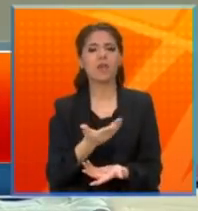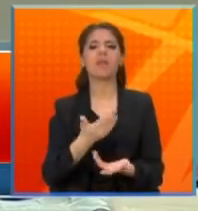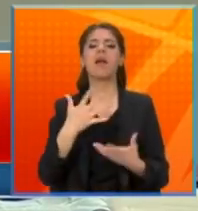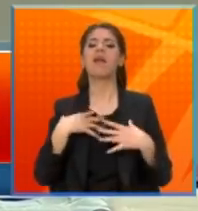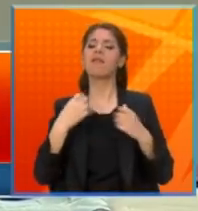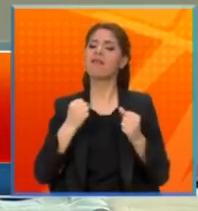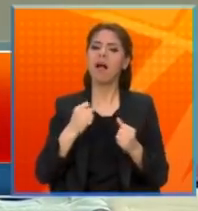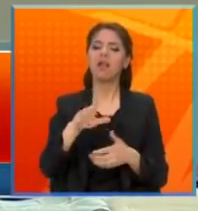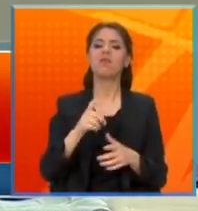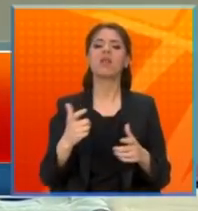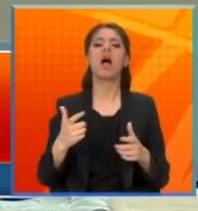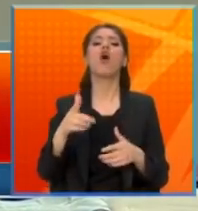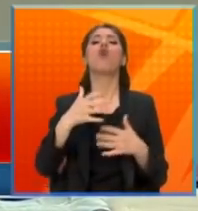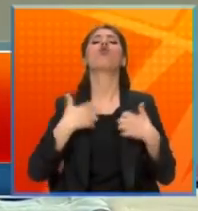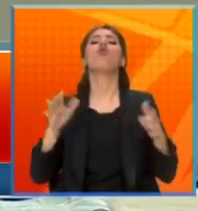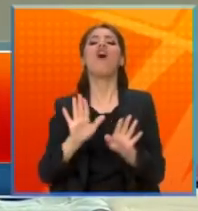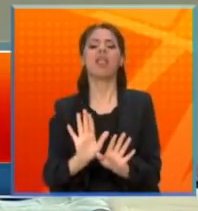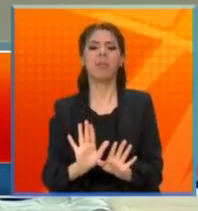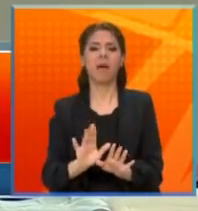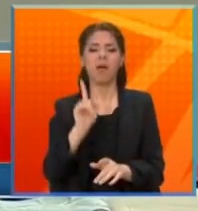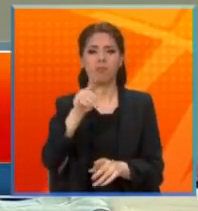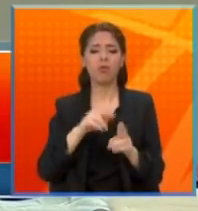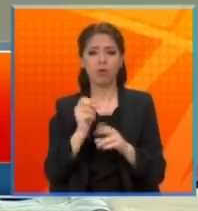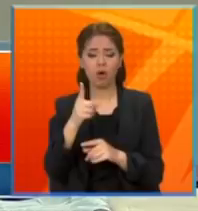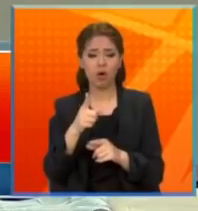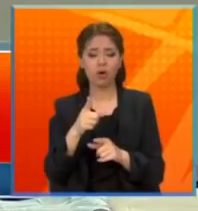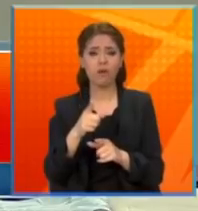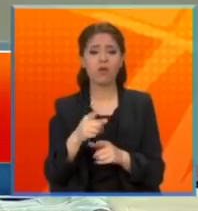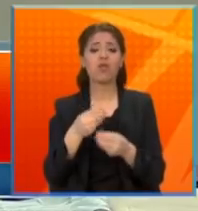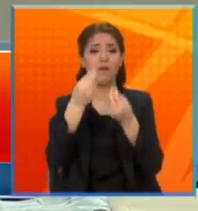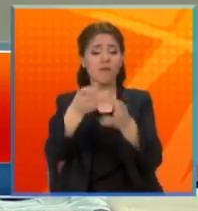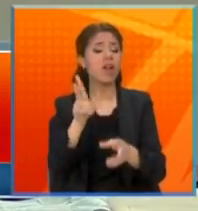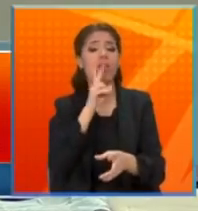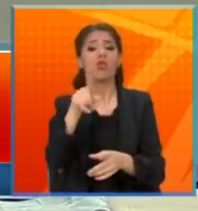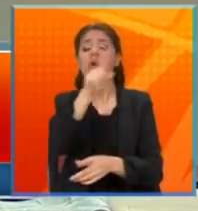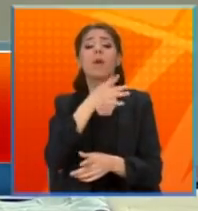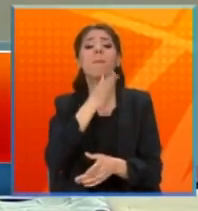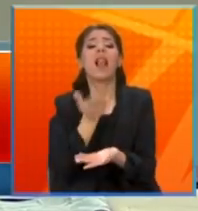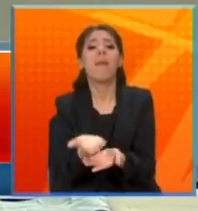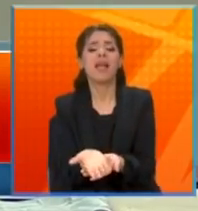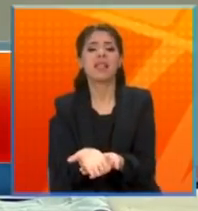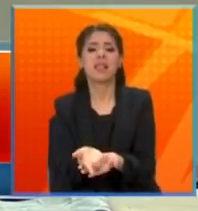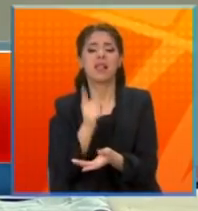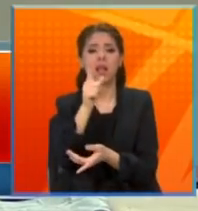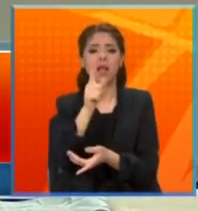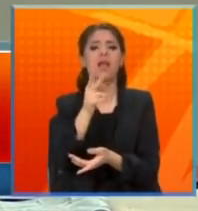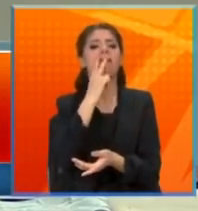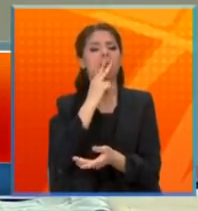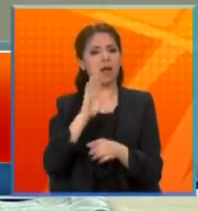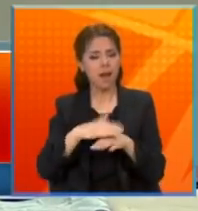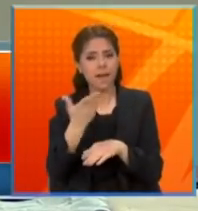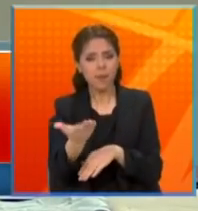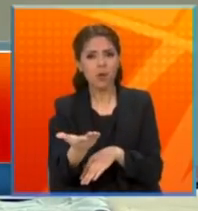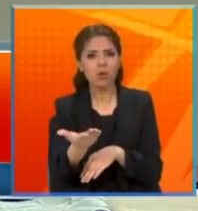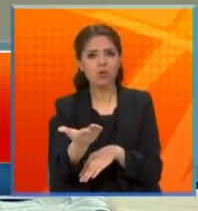yaşımıza güvenmemeliyiz. Virüsün yol açacağı sonucu bilemeyiz. Eğer sigara